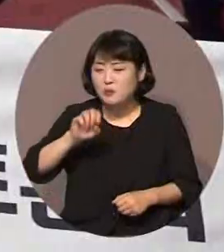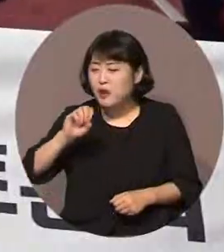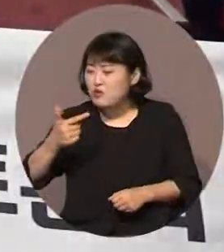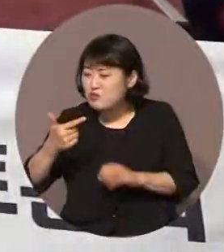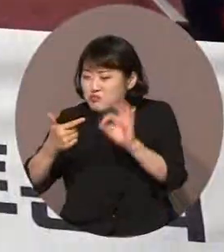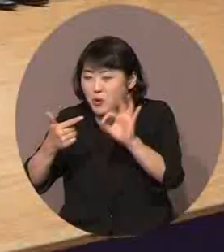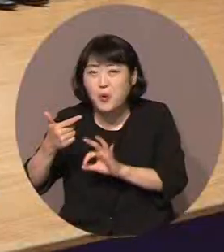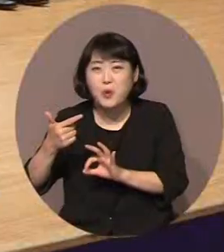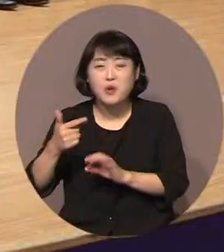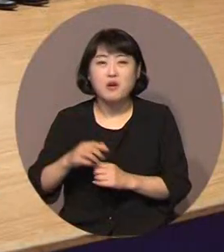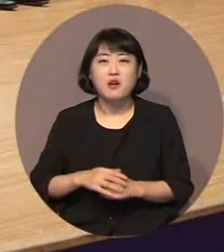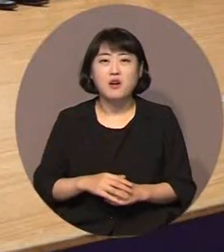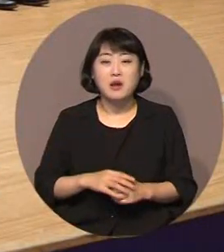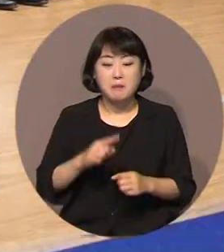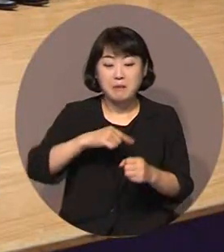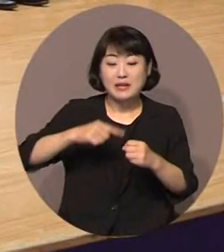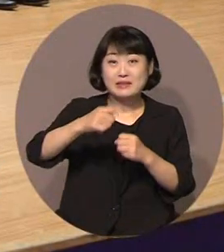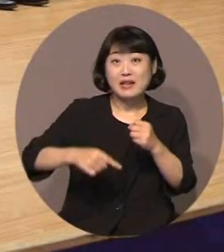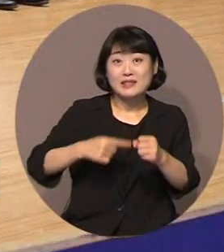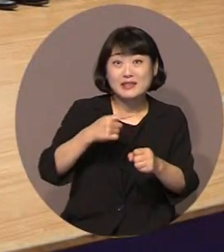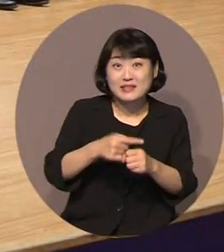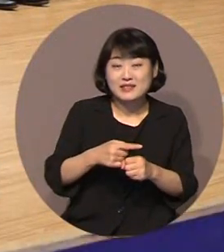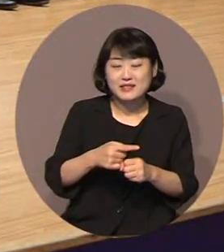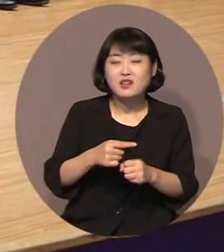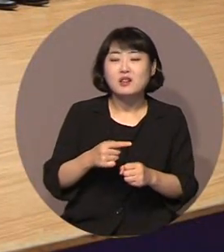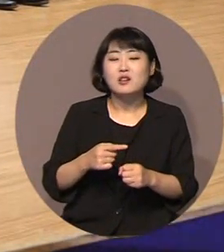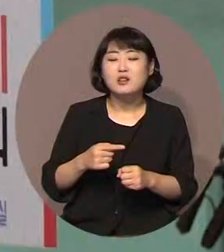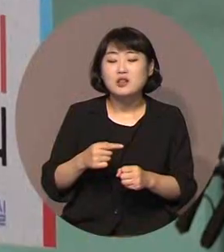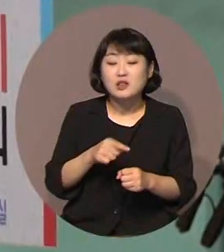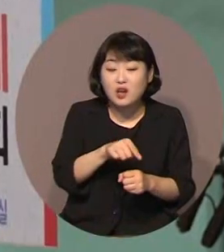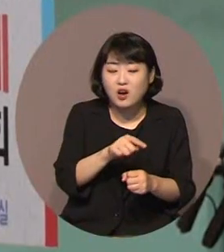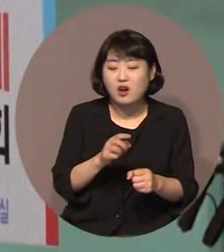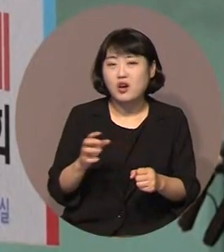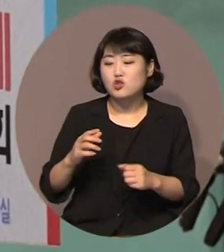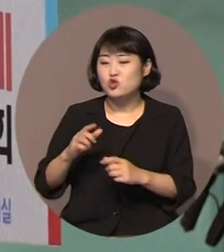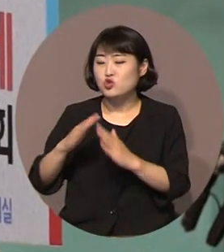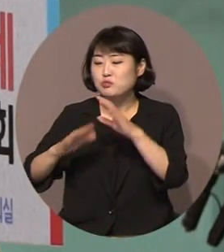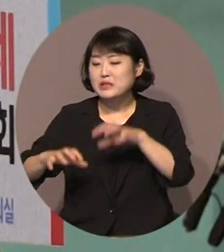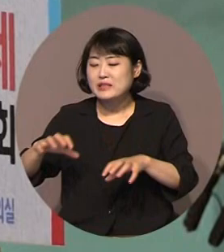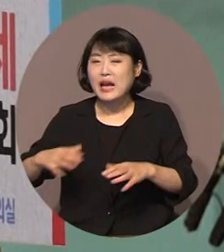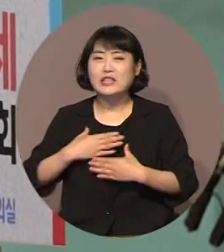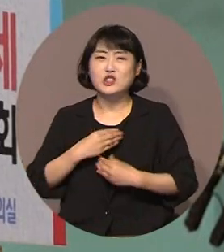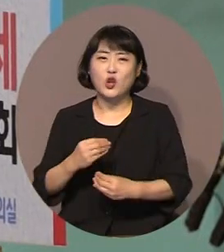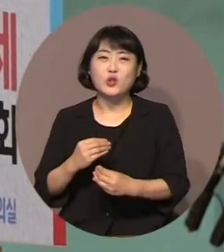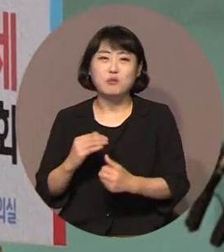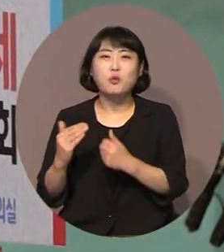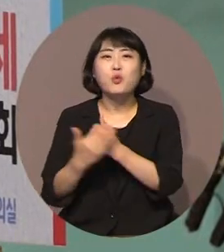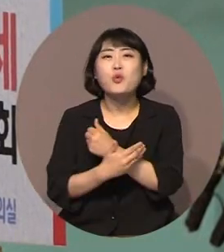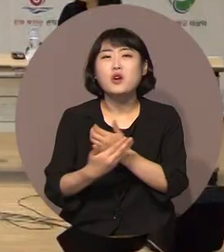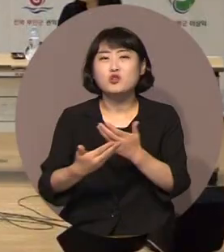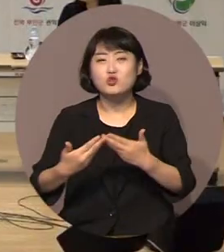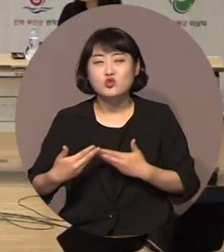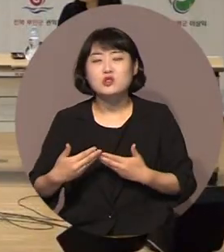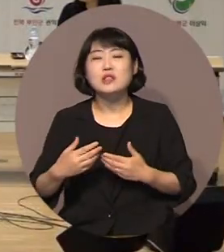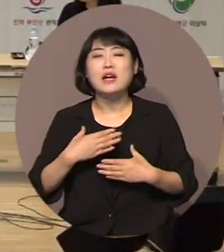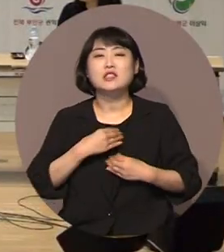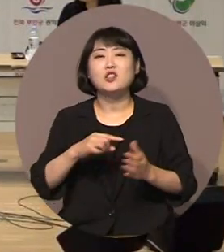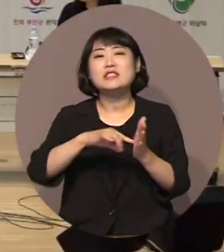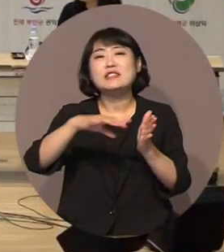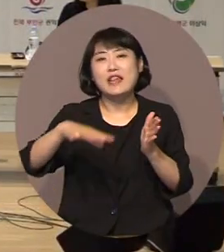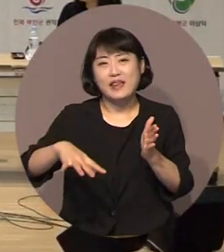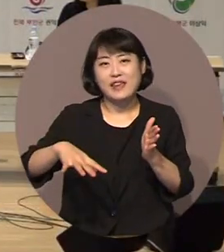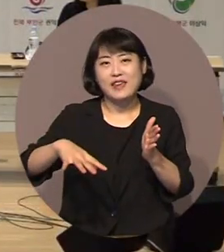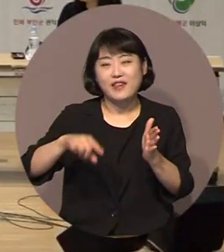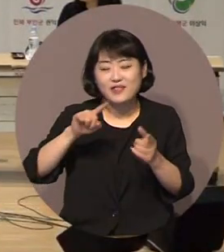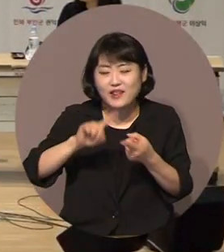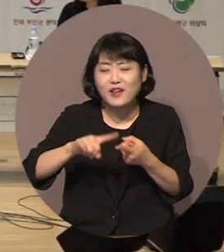0.06% 방사능으로부터 주민 안전을 지키기 위한 최소한의 보루이자 권리인 원자력 안전 교부세 신설을 위한